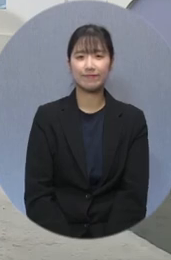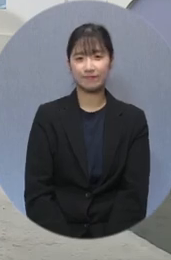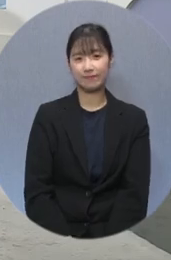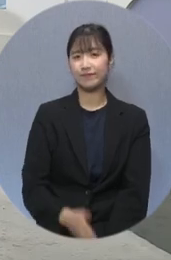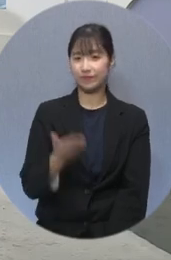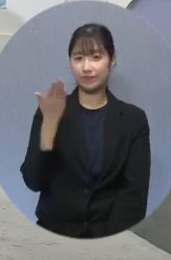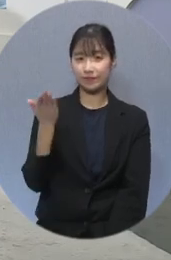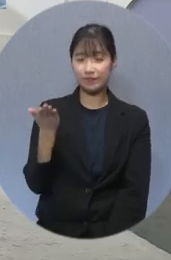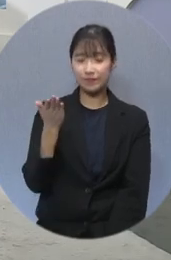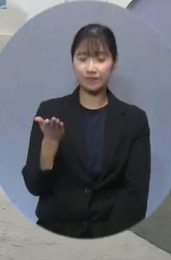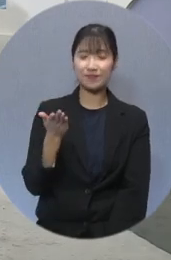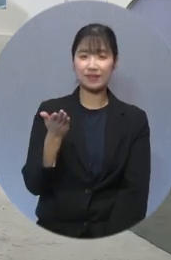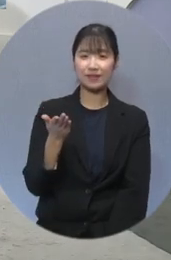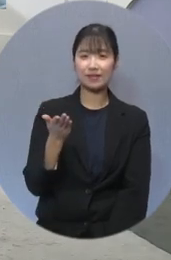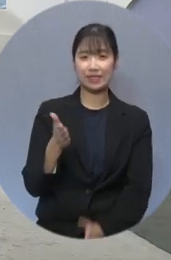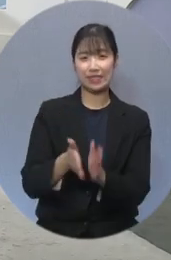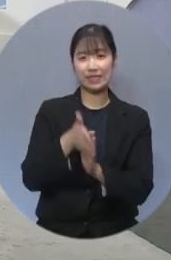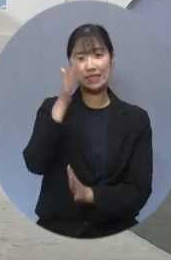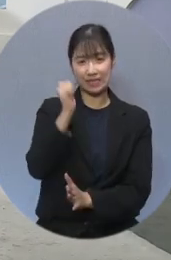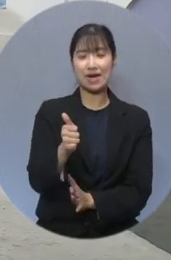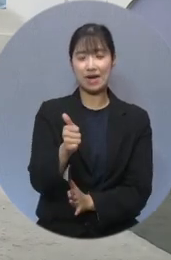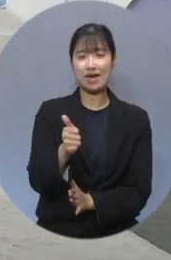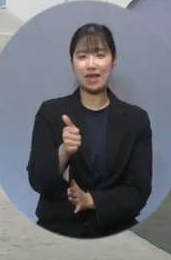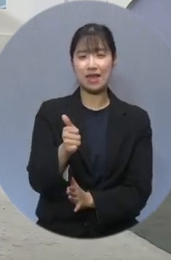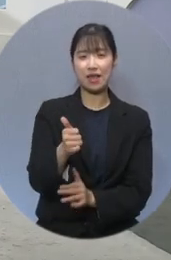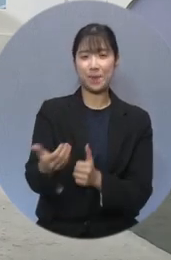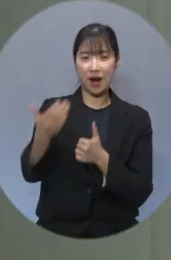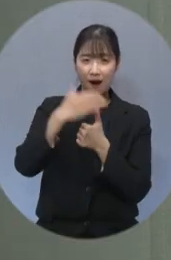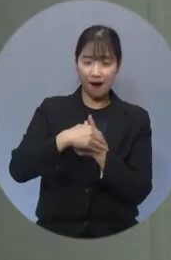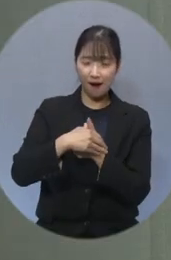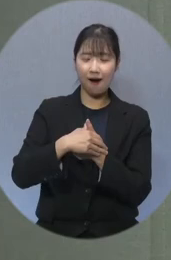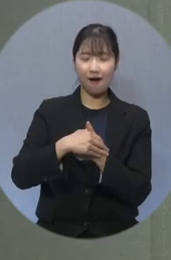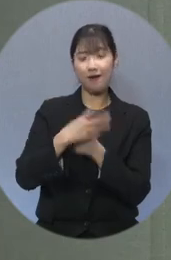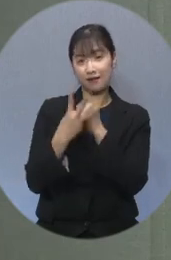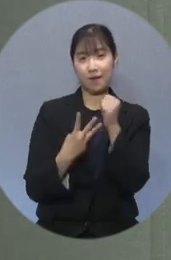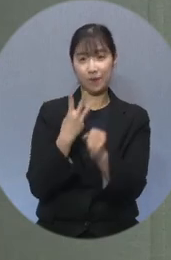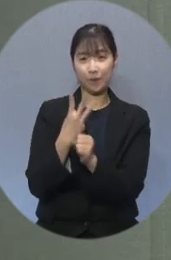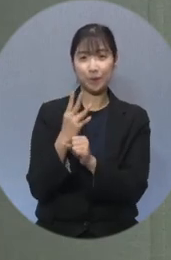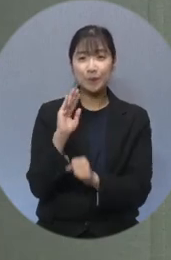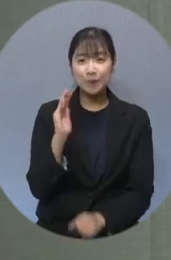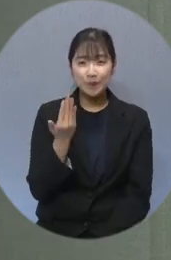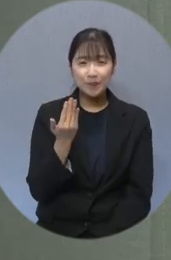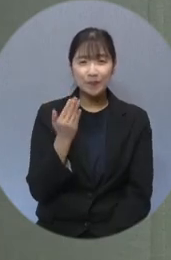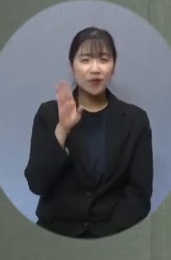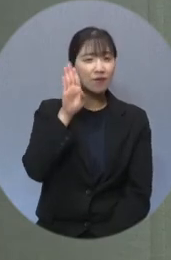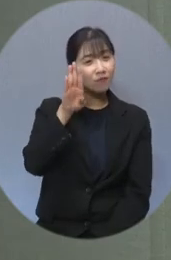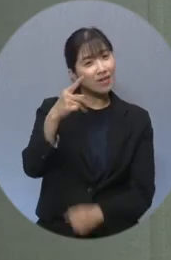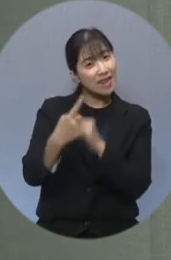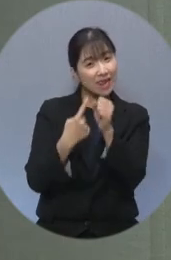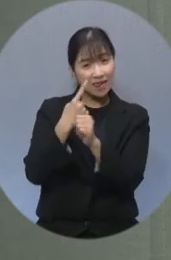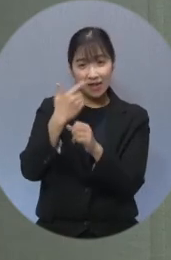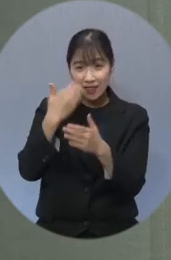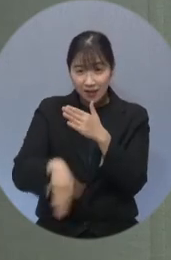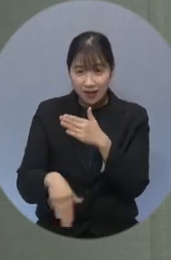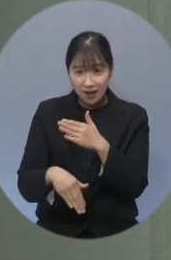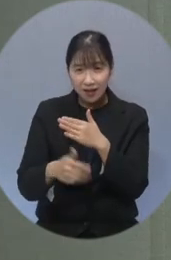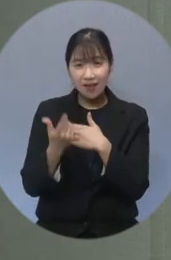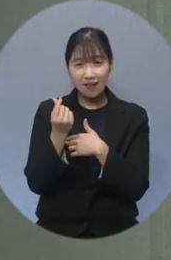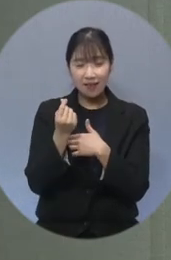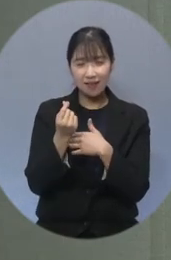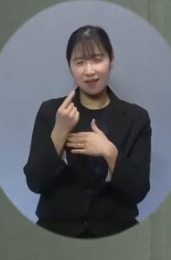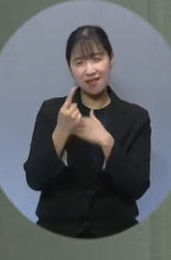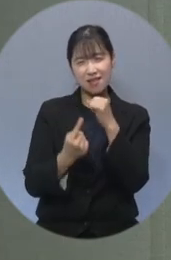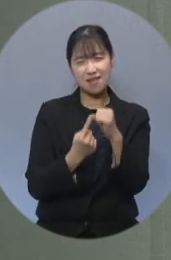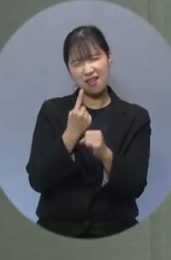김한근 시장께서 이제 시장으로 취임해서 네. 일한 지가 3년. 네네. 이제 앞으로 한 1년 남았죠. 네네. 예,